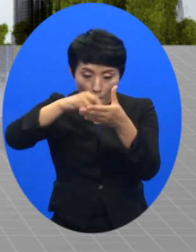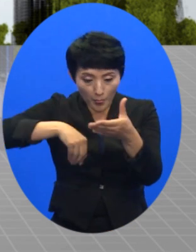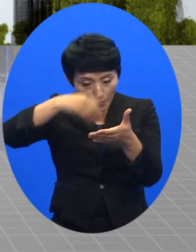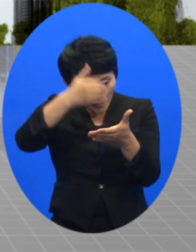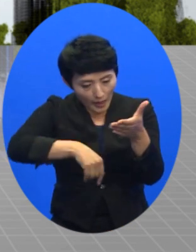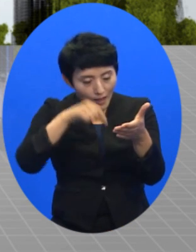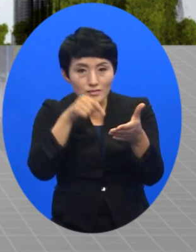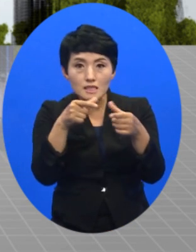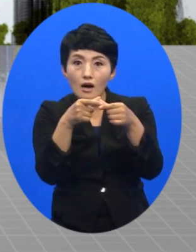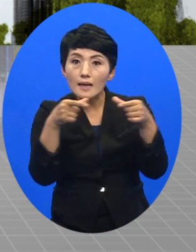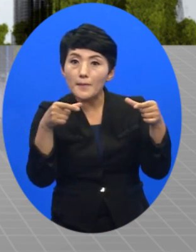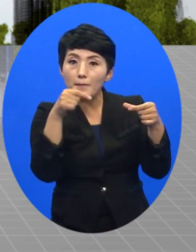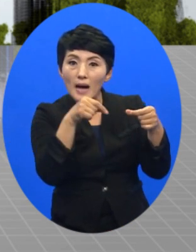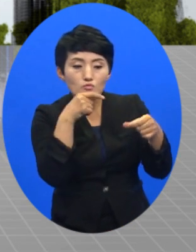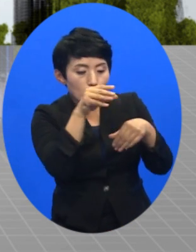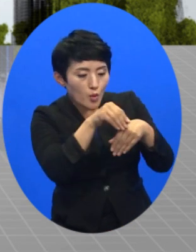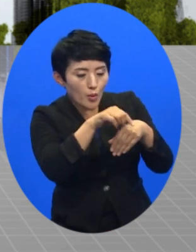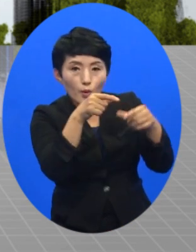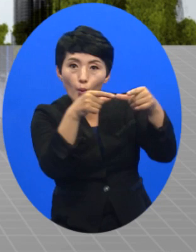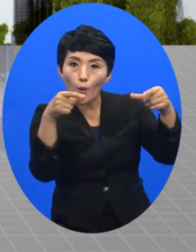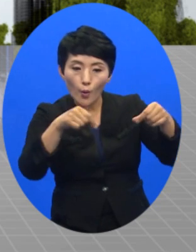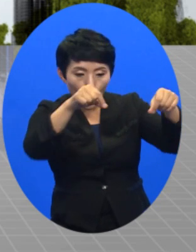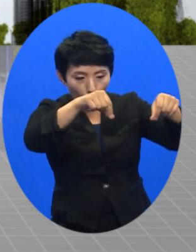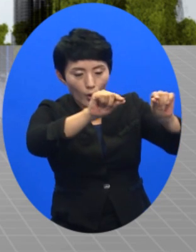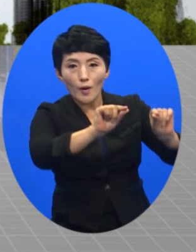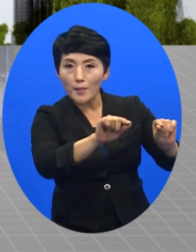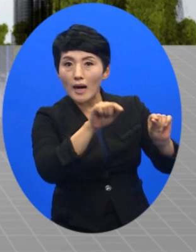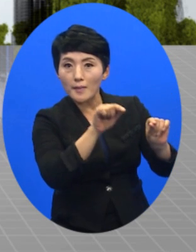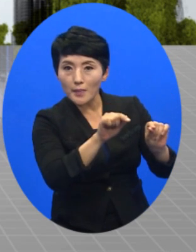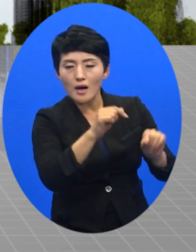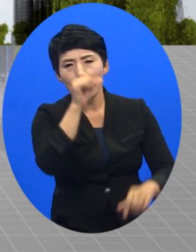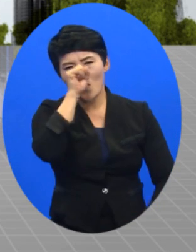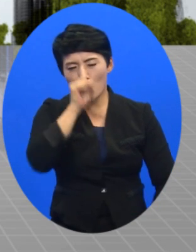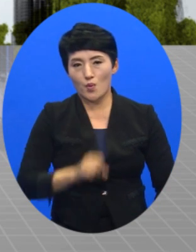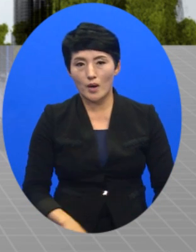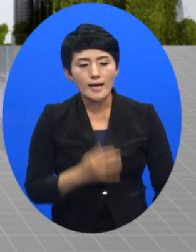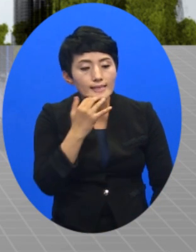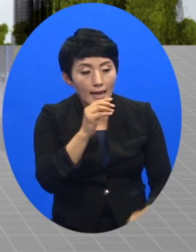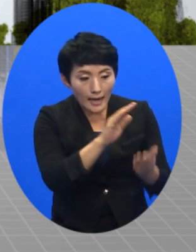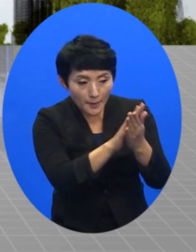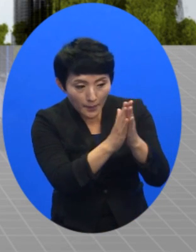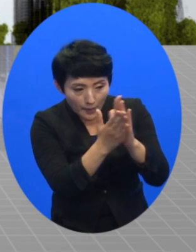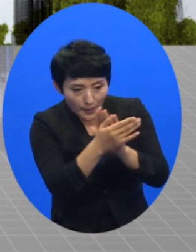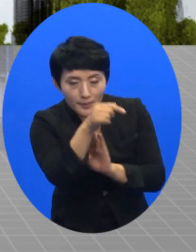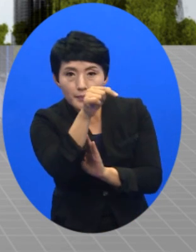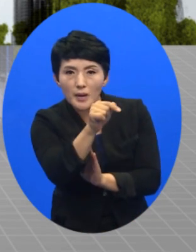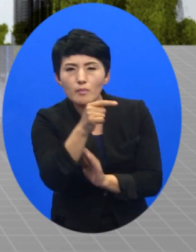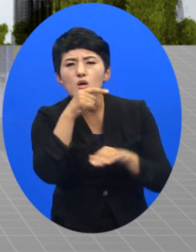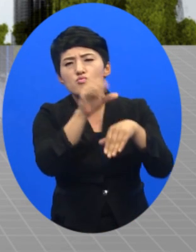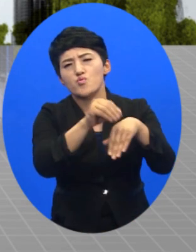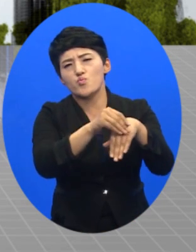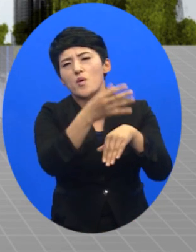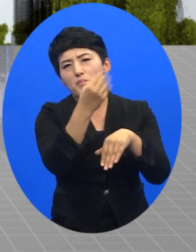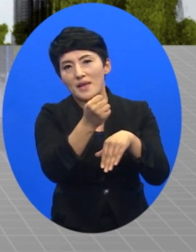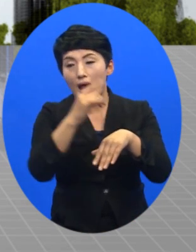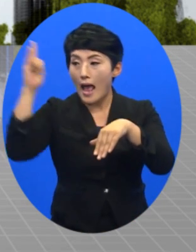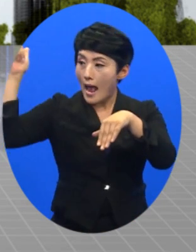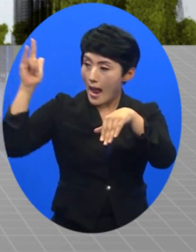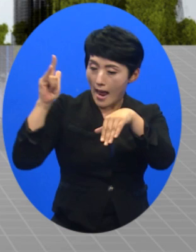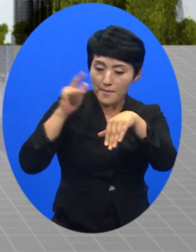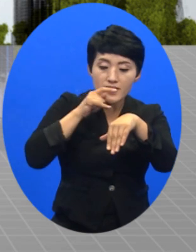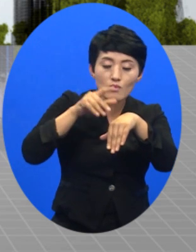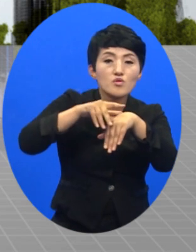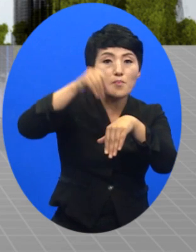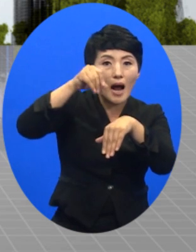들어있는 방습제를 이용하면 좋습니다. 이때 방습제의 색이 변하면 습기를 많이 먹은 것인데요. 햇볕에